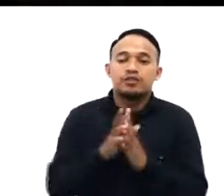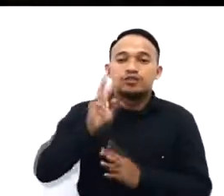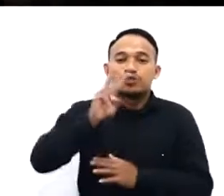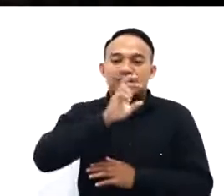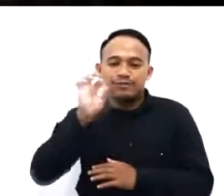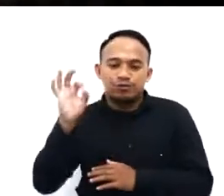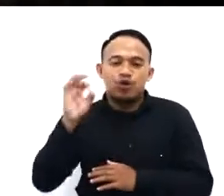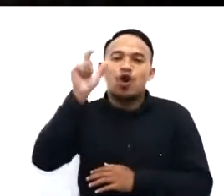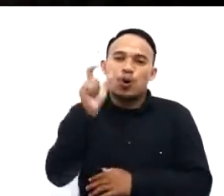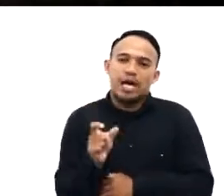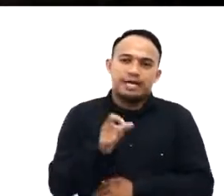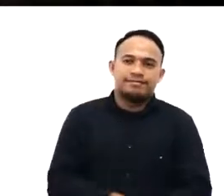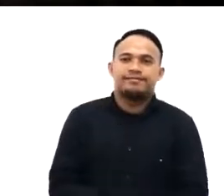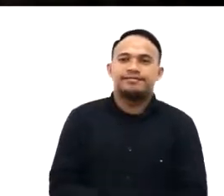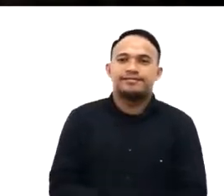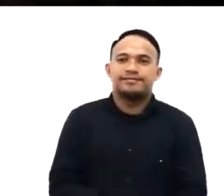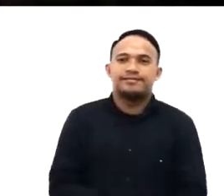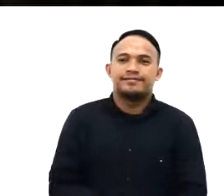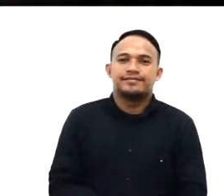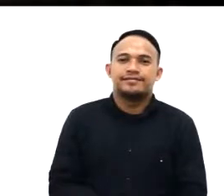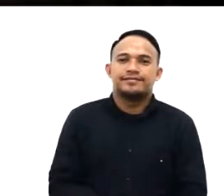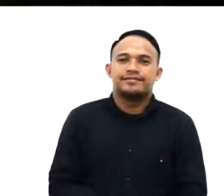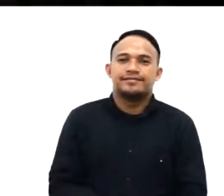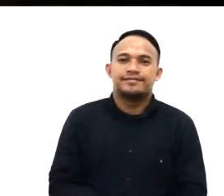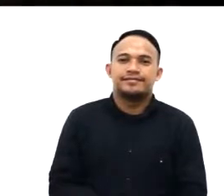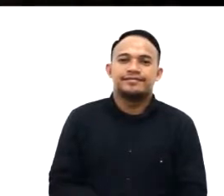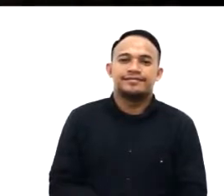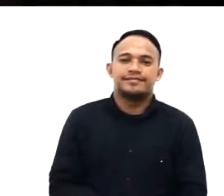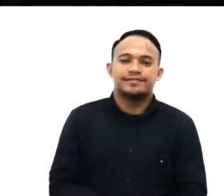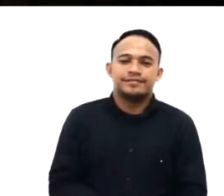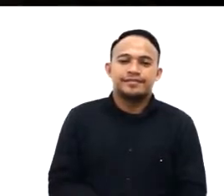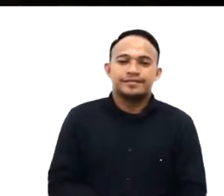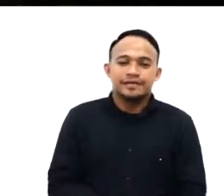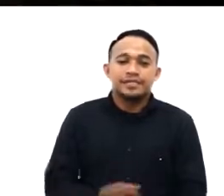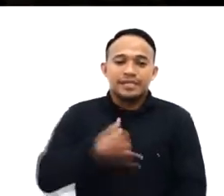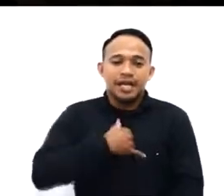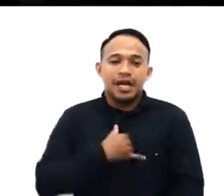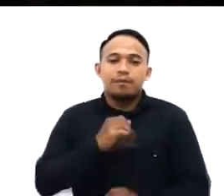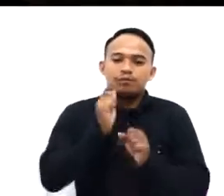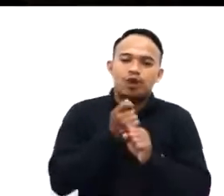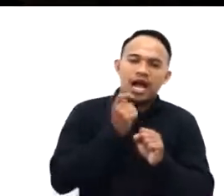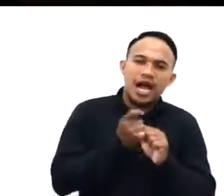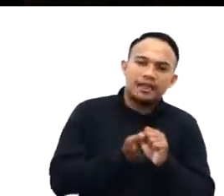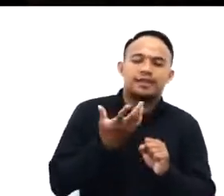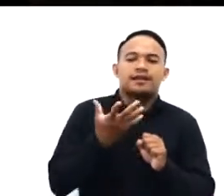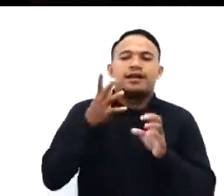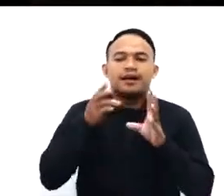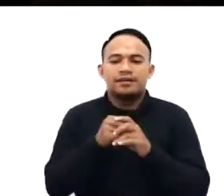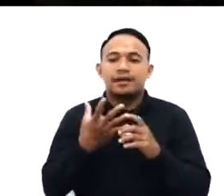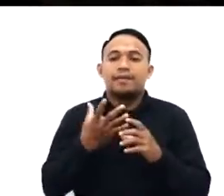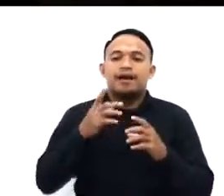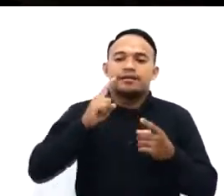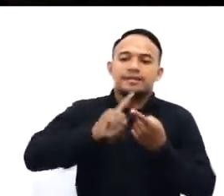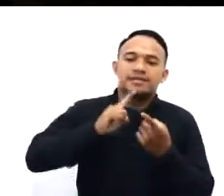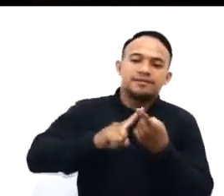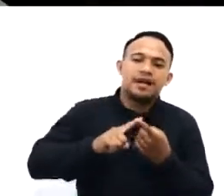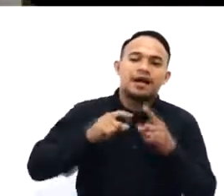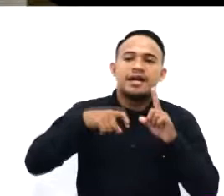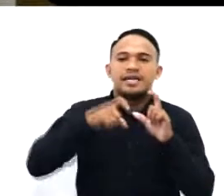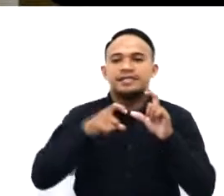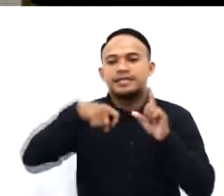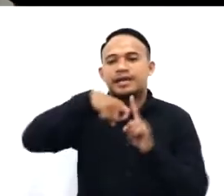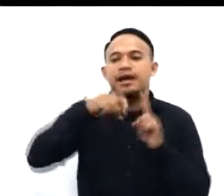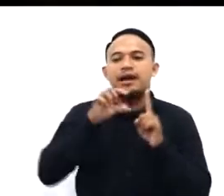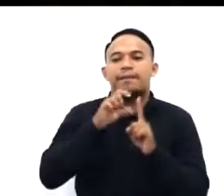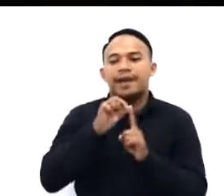itu sanksinya adalah dikali denda. Jadi saya seharinya, khususnya Pak Mendagri juga mengeluarkan.